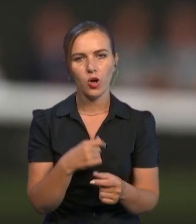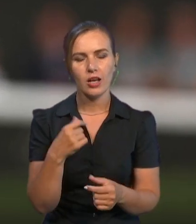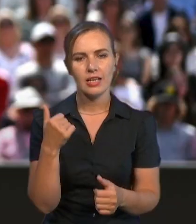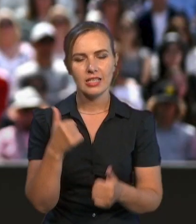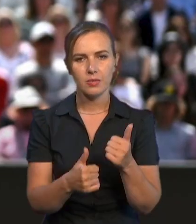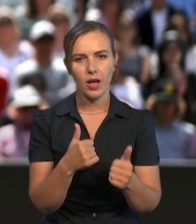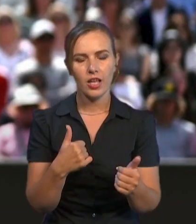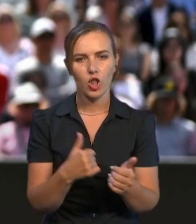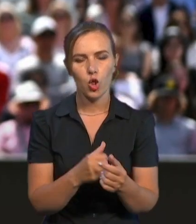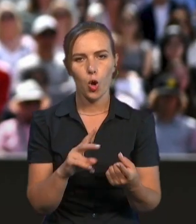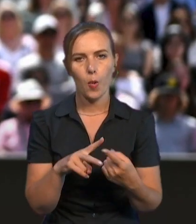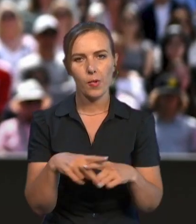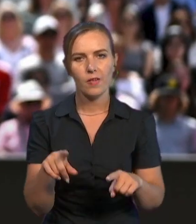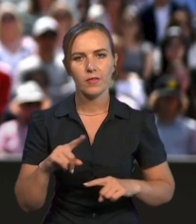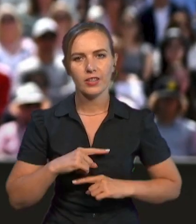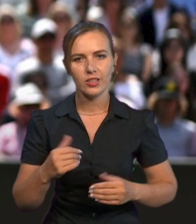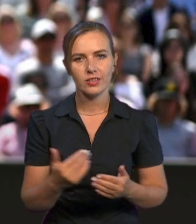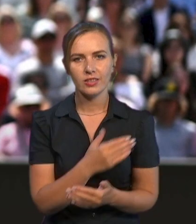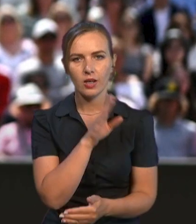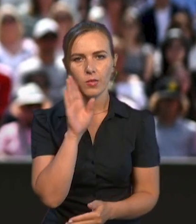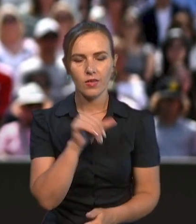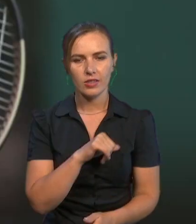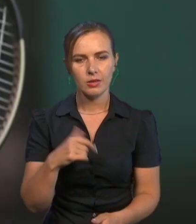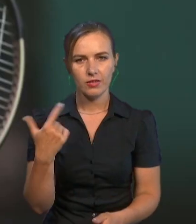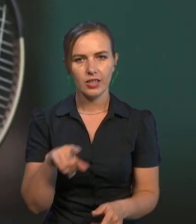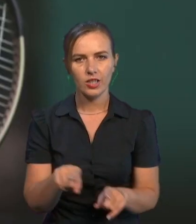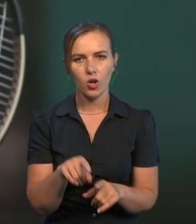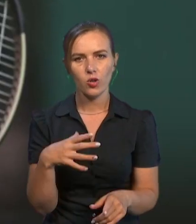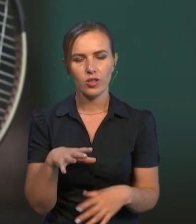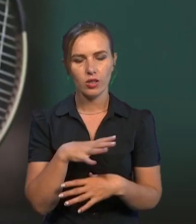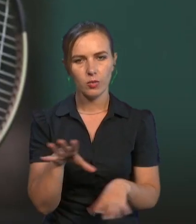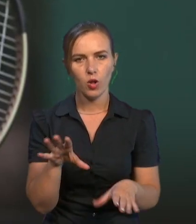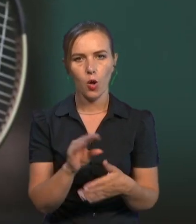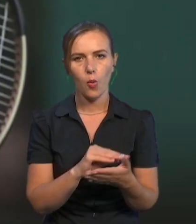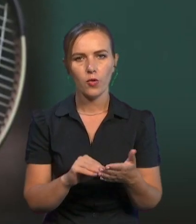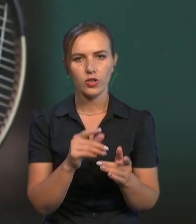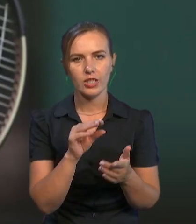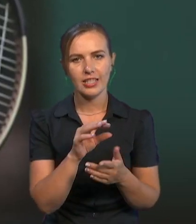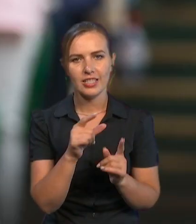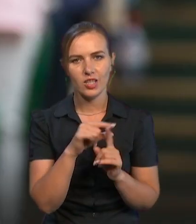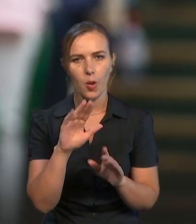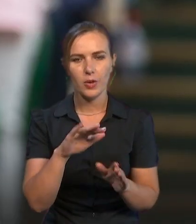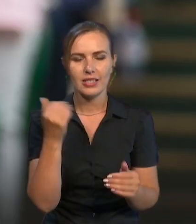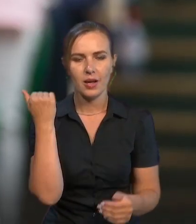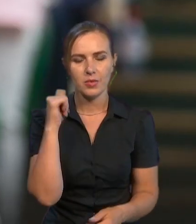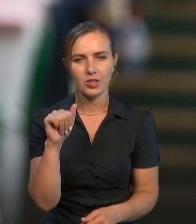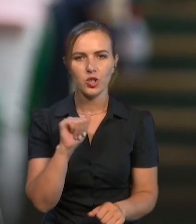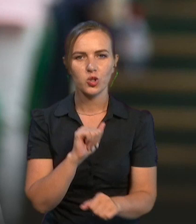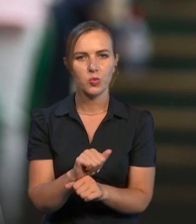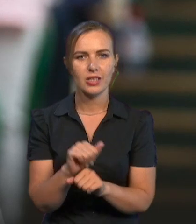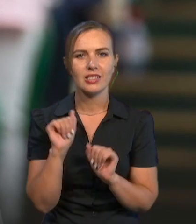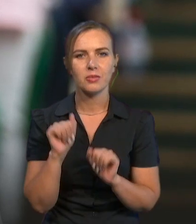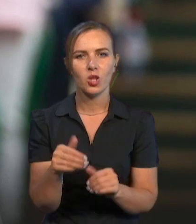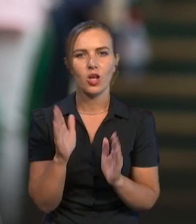півфіналу. Новоспечена мама сама від себе такого не очікувала, повторюючи ці слова щоразу після перемог. Зупинити її змогла